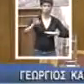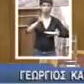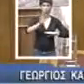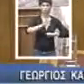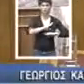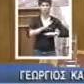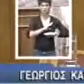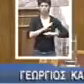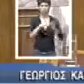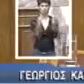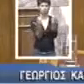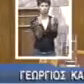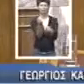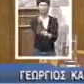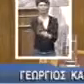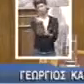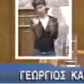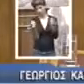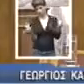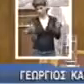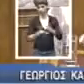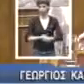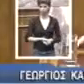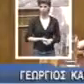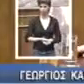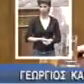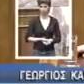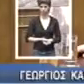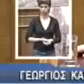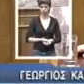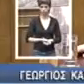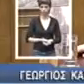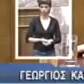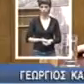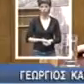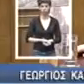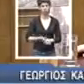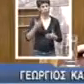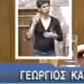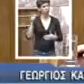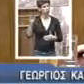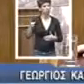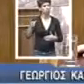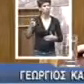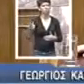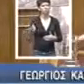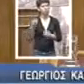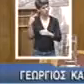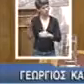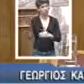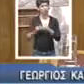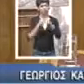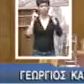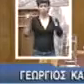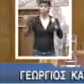στρατιώτες που μετρώνται στα δάχτυλα των δύο χεριών. Περιποιεί τιμή σε εσάς, τη Νέα Δημοκρατία, που είσαι στο